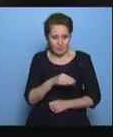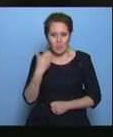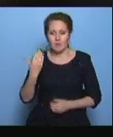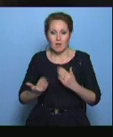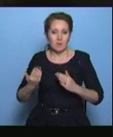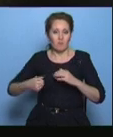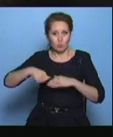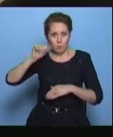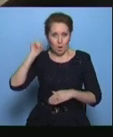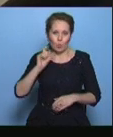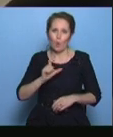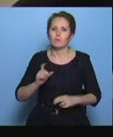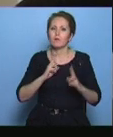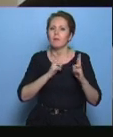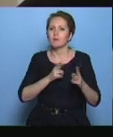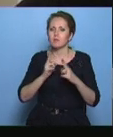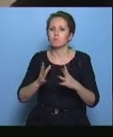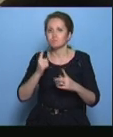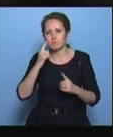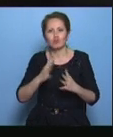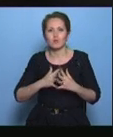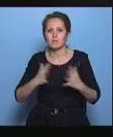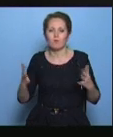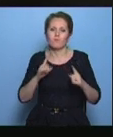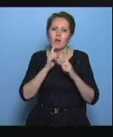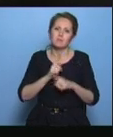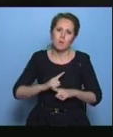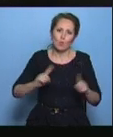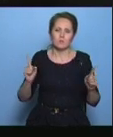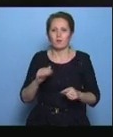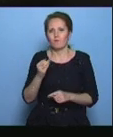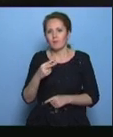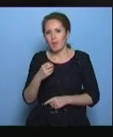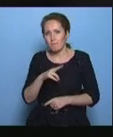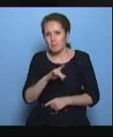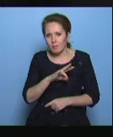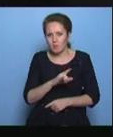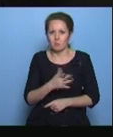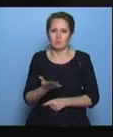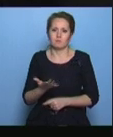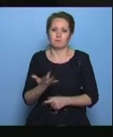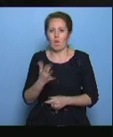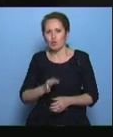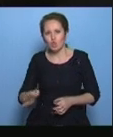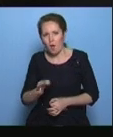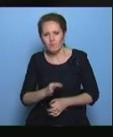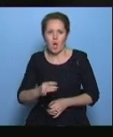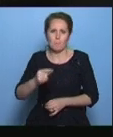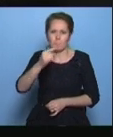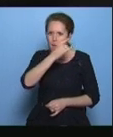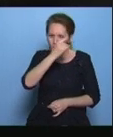году люди ездили большинство в эксклюзивные, там Филиппины, Мальдивы, Сейшелы и Мексика,